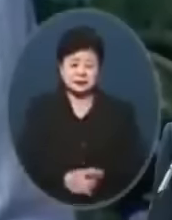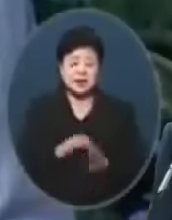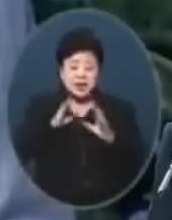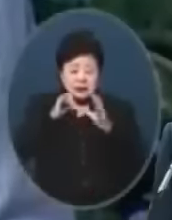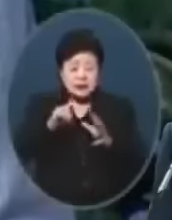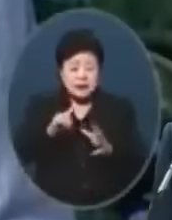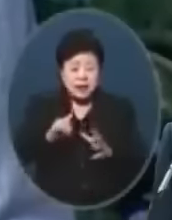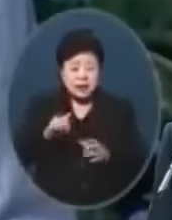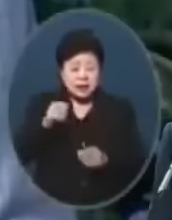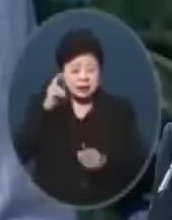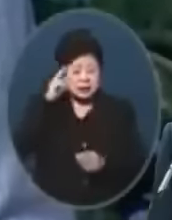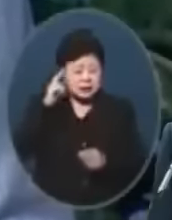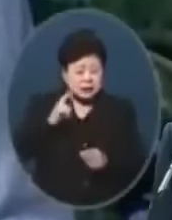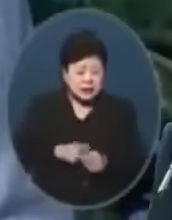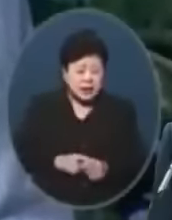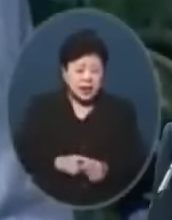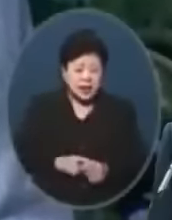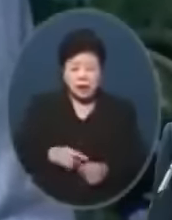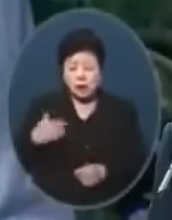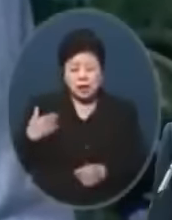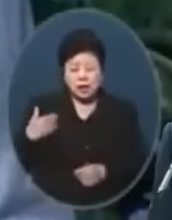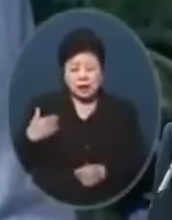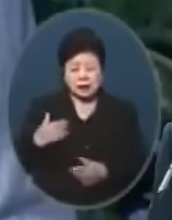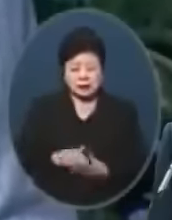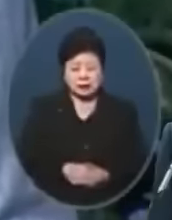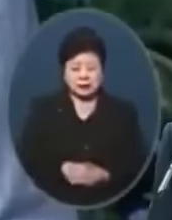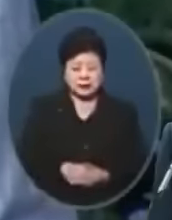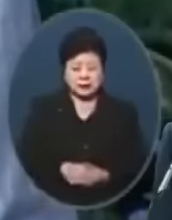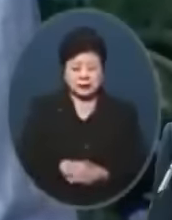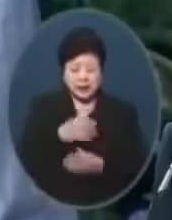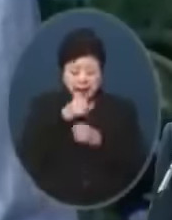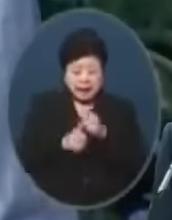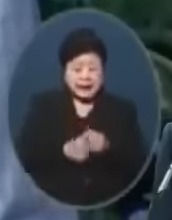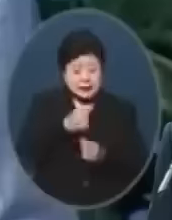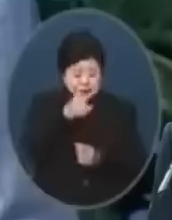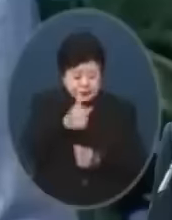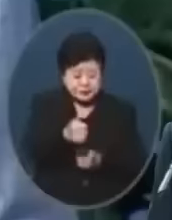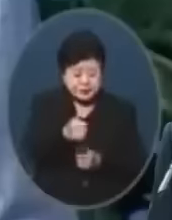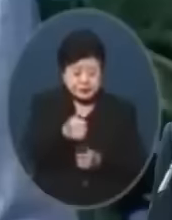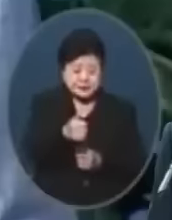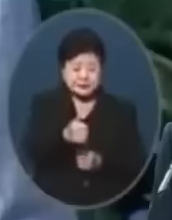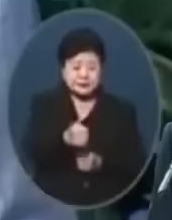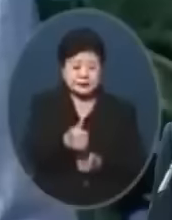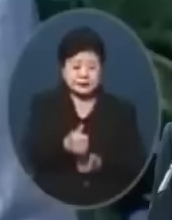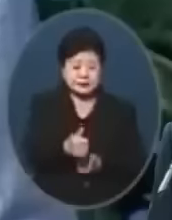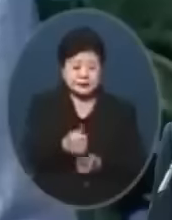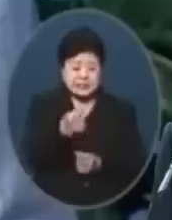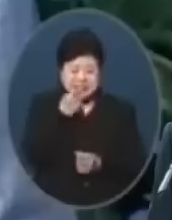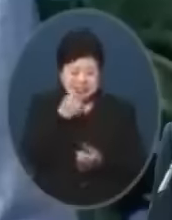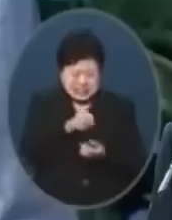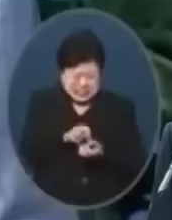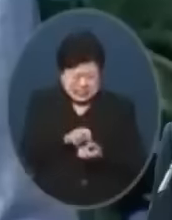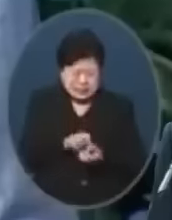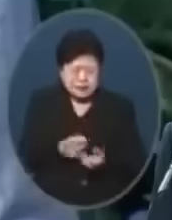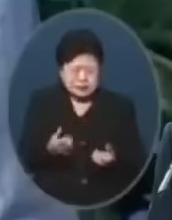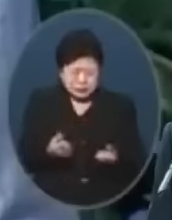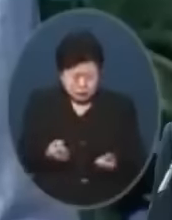세상적으로 생각해서 알 수가 없습니다. 하나님은 이를 깨물고 주먹을 쥐고